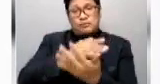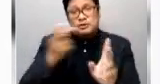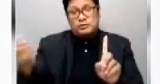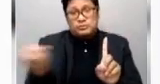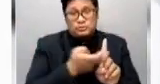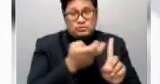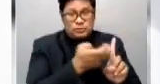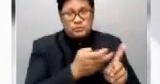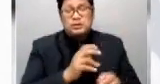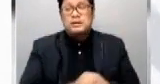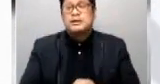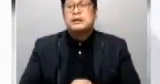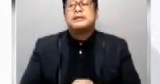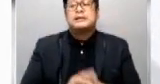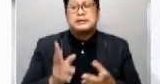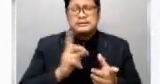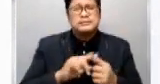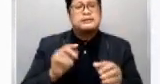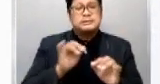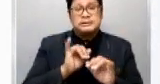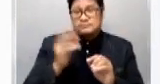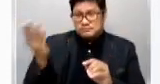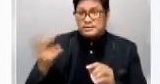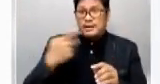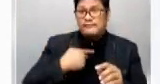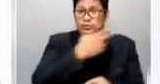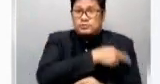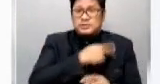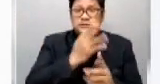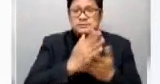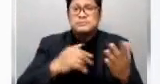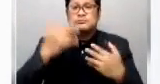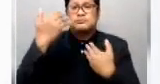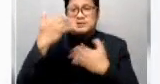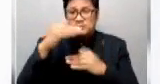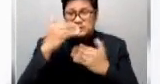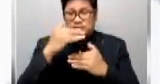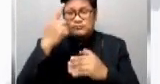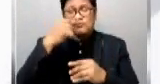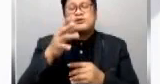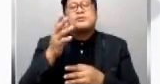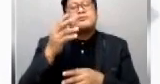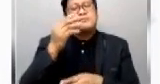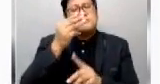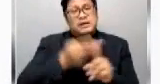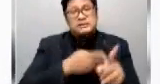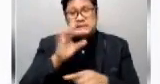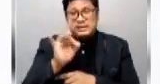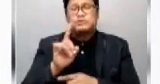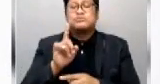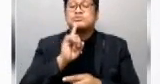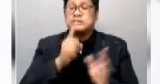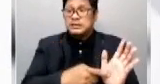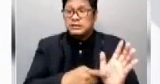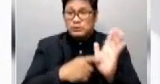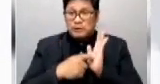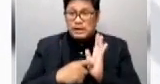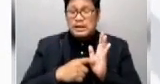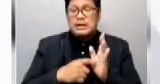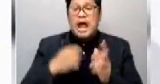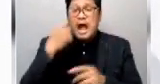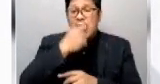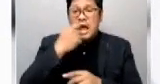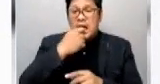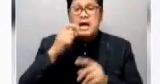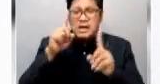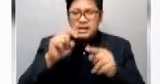naman, lilimitahan ang face-to-face consultation simula March 8. Maaari din daw i-require na mag-swab test ang magpapakonsulta depende sa